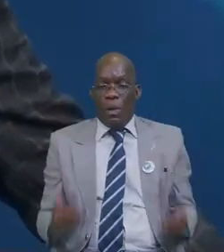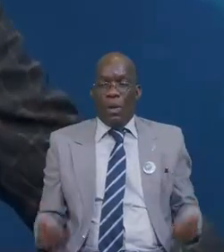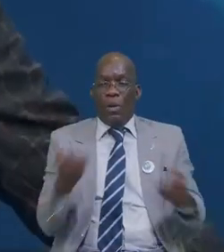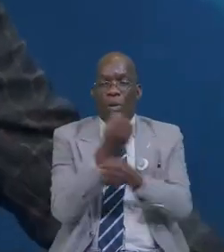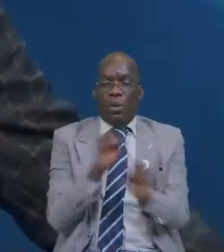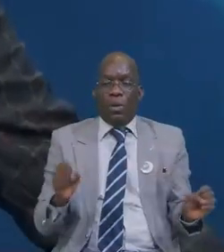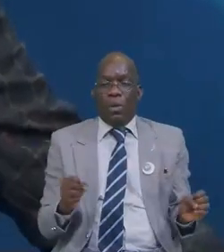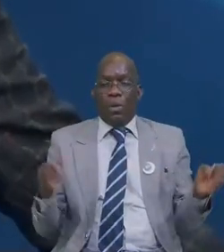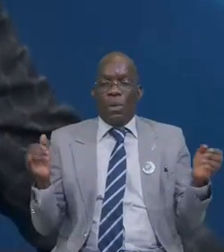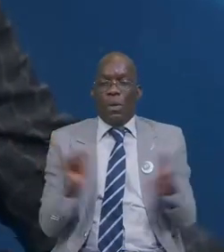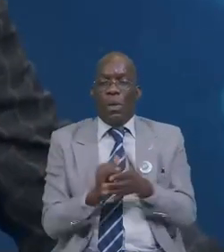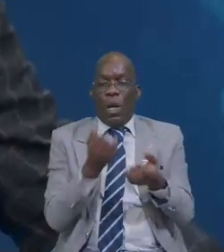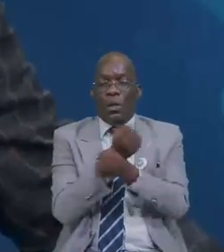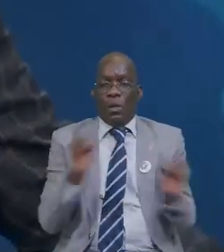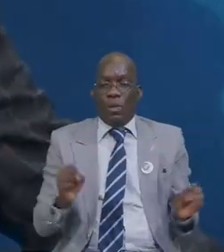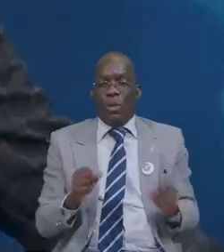le salut présent,